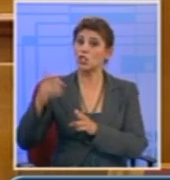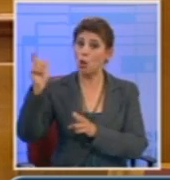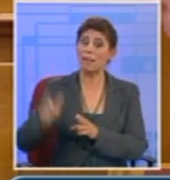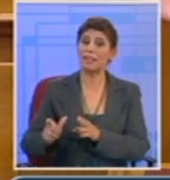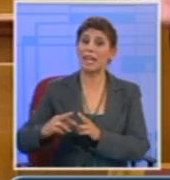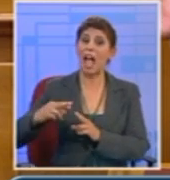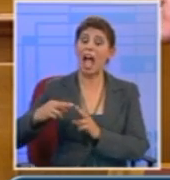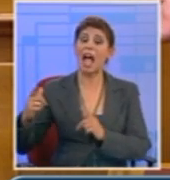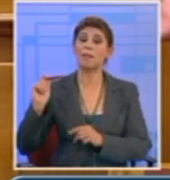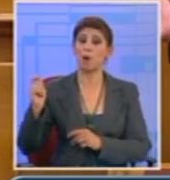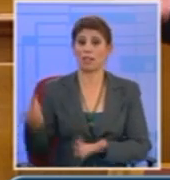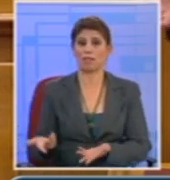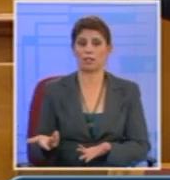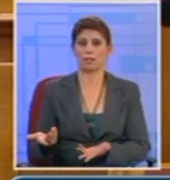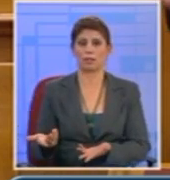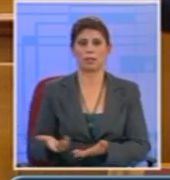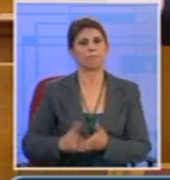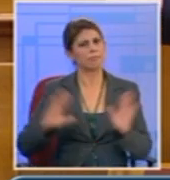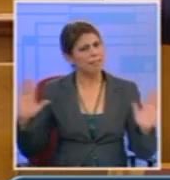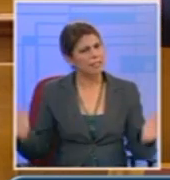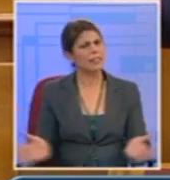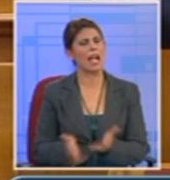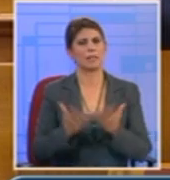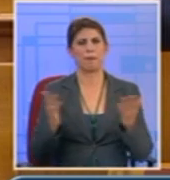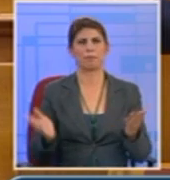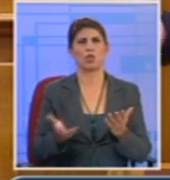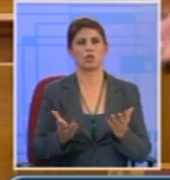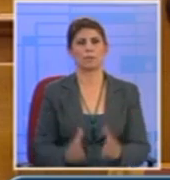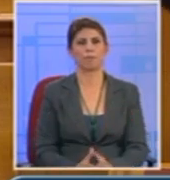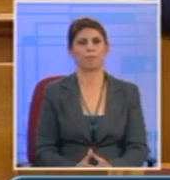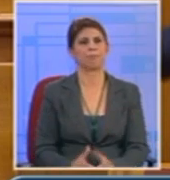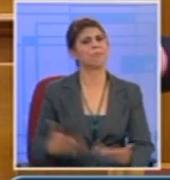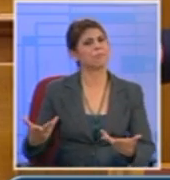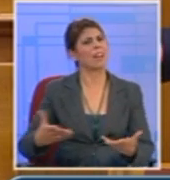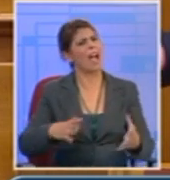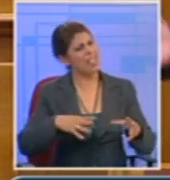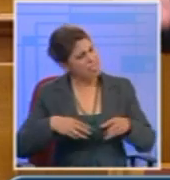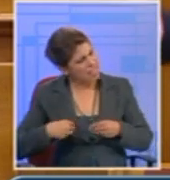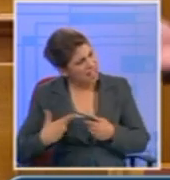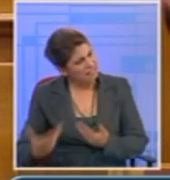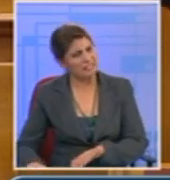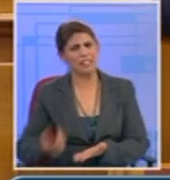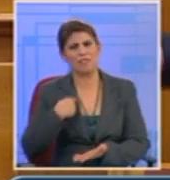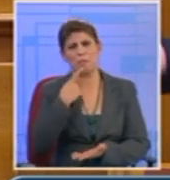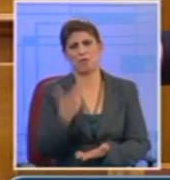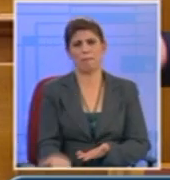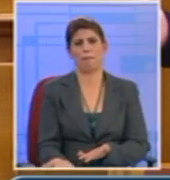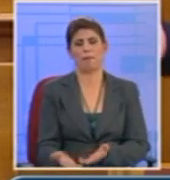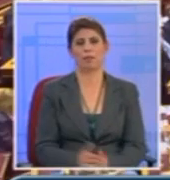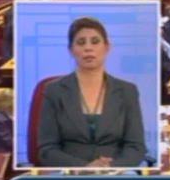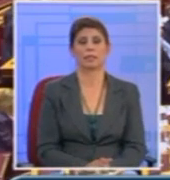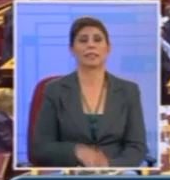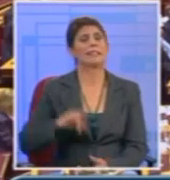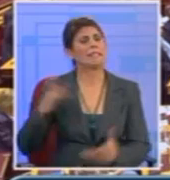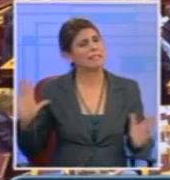αντιπολίτευση ότι εν πάση περιπτώση αποδεχθείτε αυτά που έχουμε πει ή ότι εν